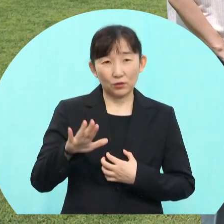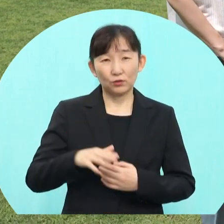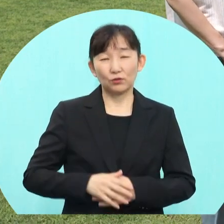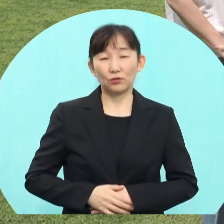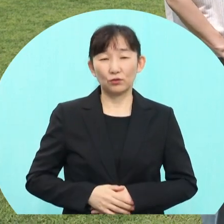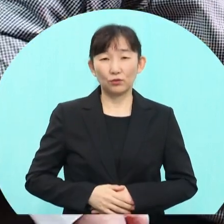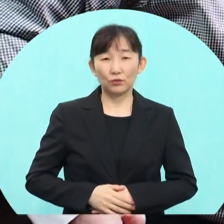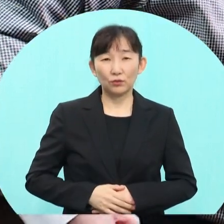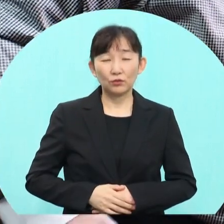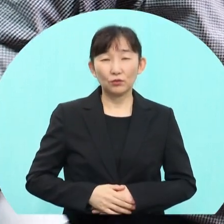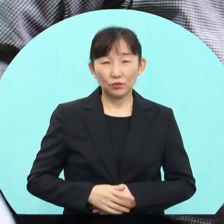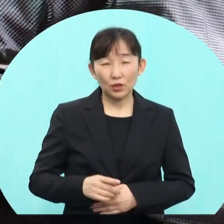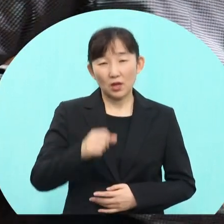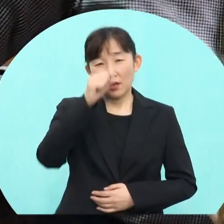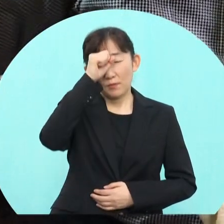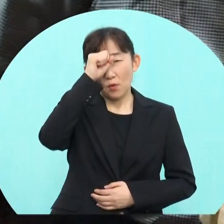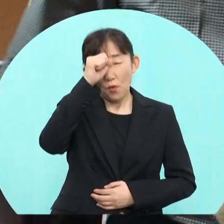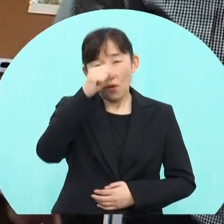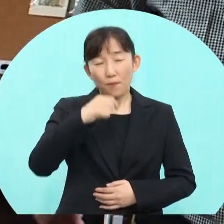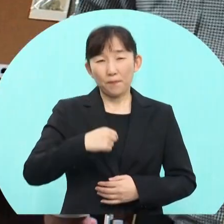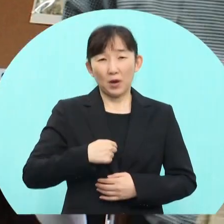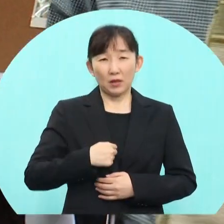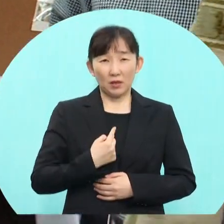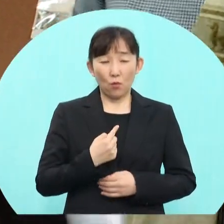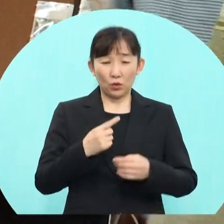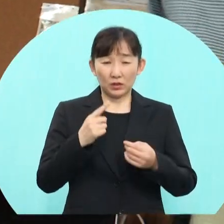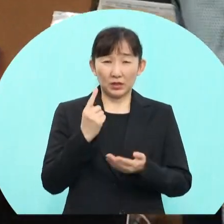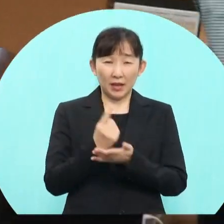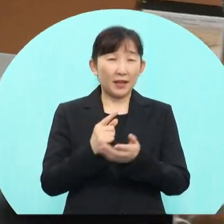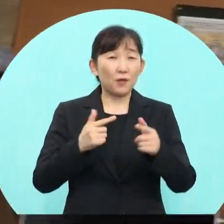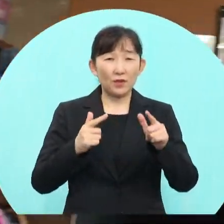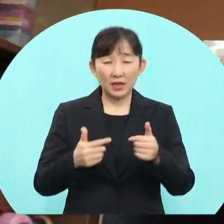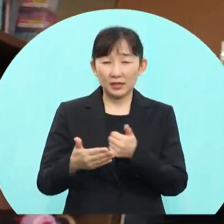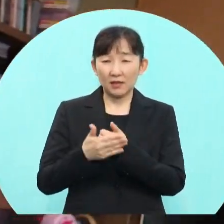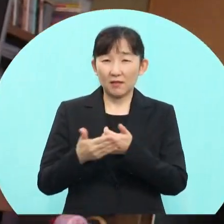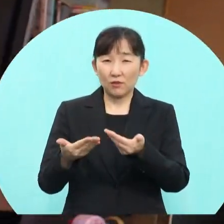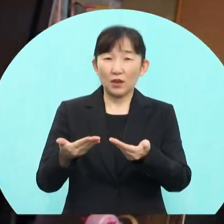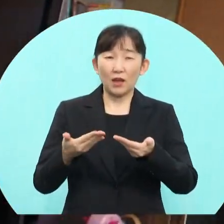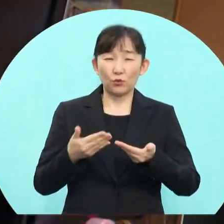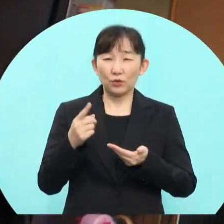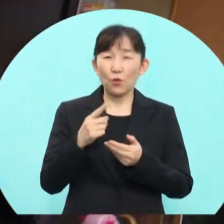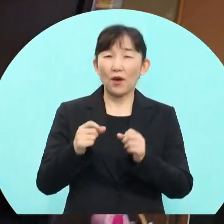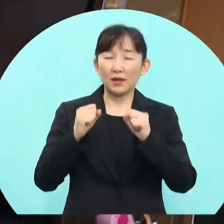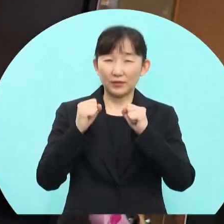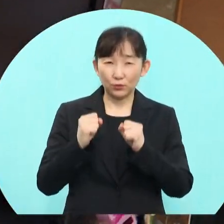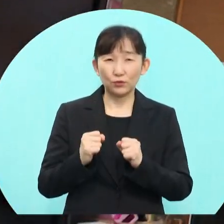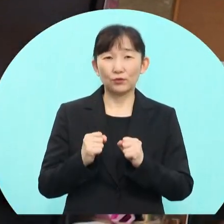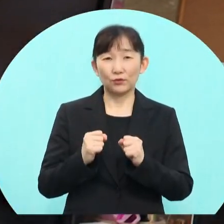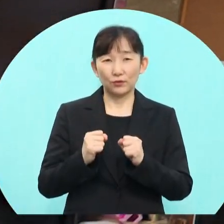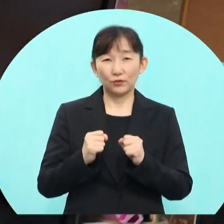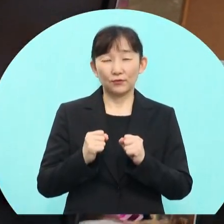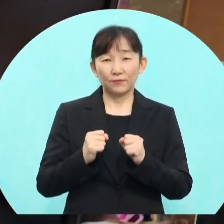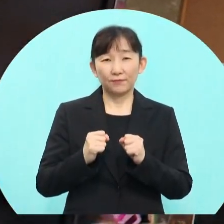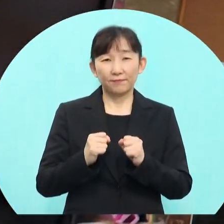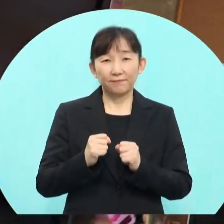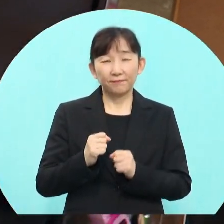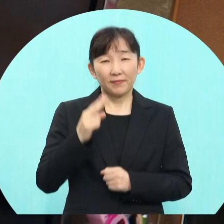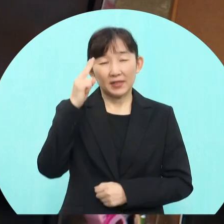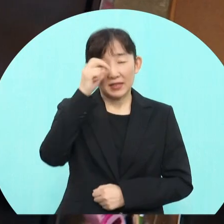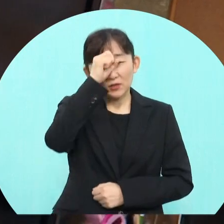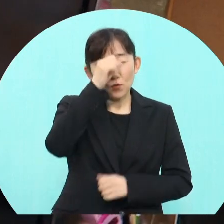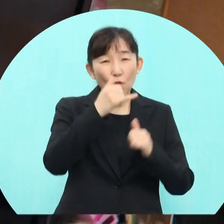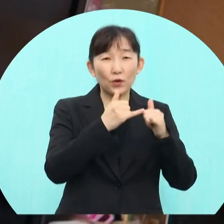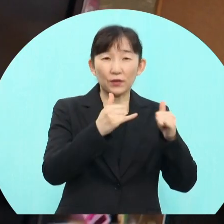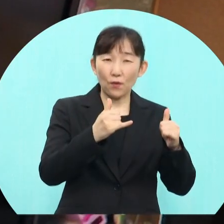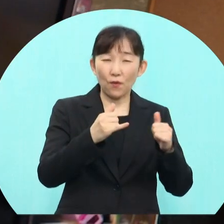。認知症になっても一人ではなく支えてくれる人は必ずいます。認知症